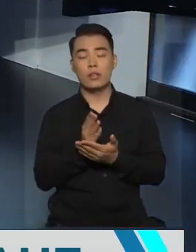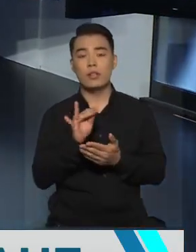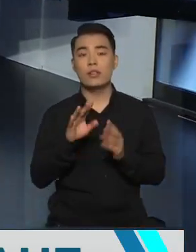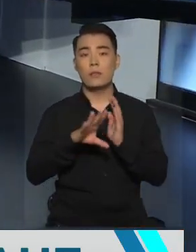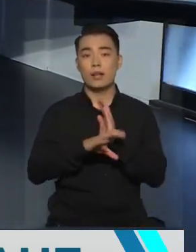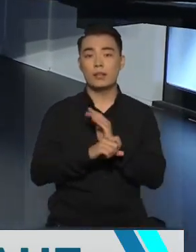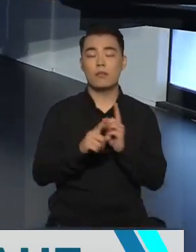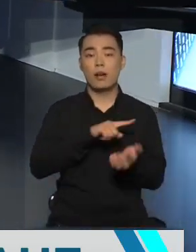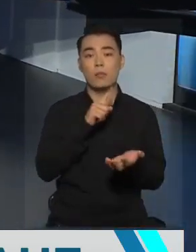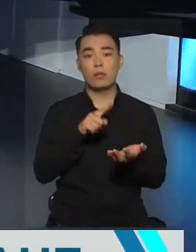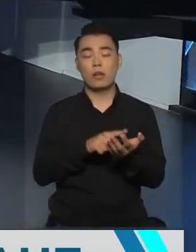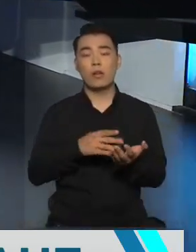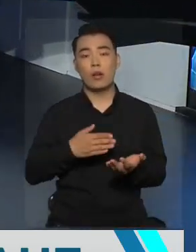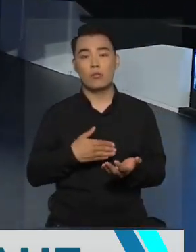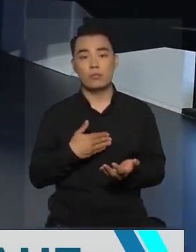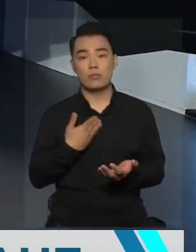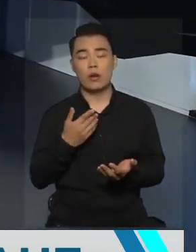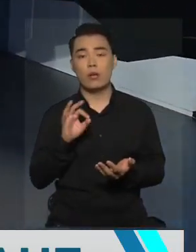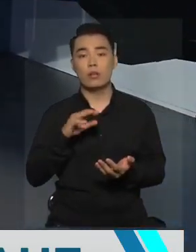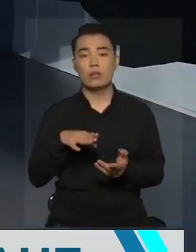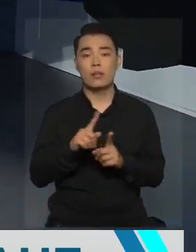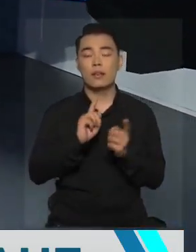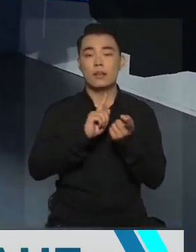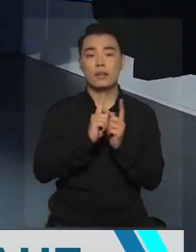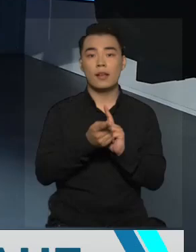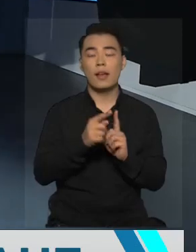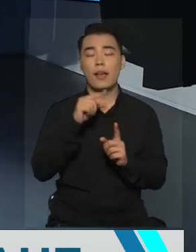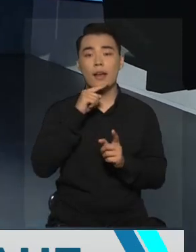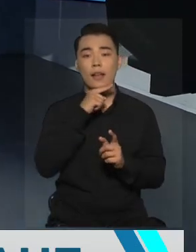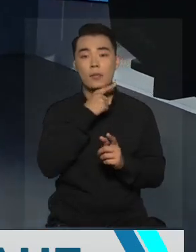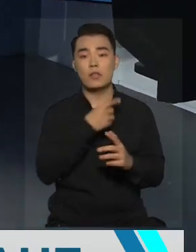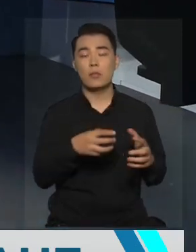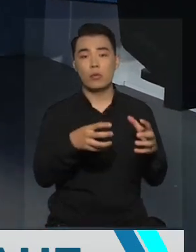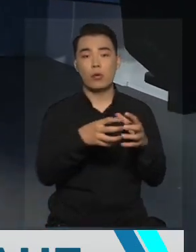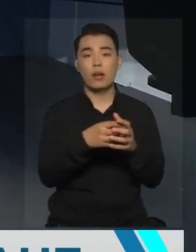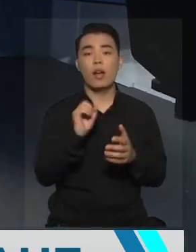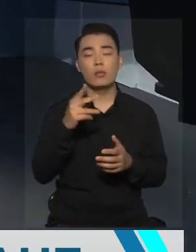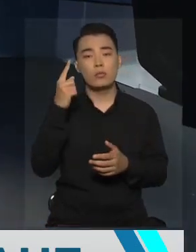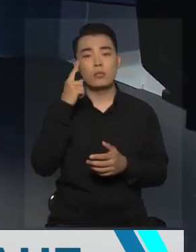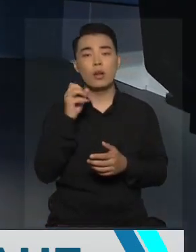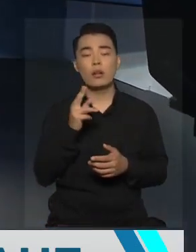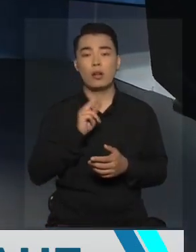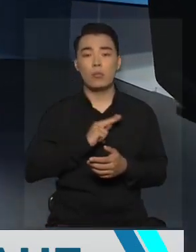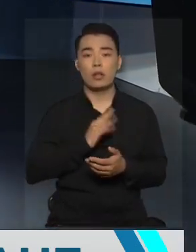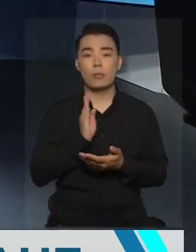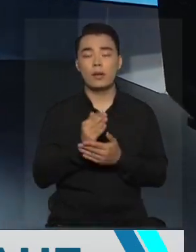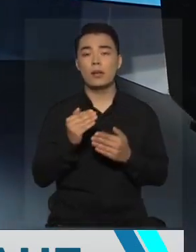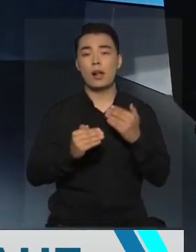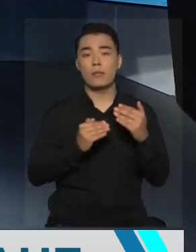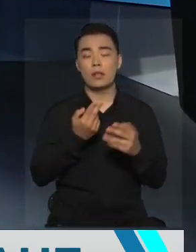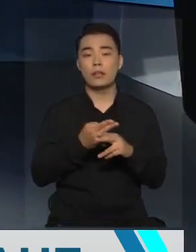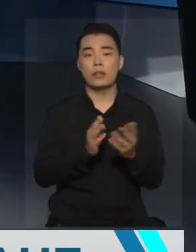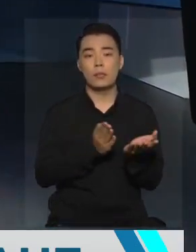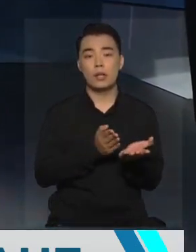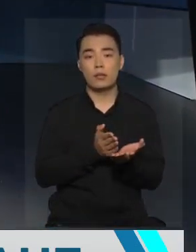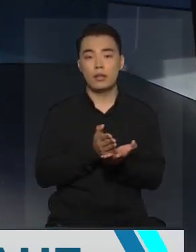наверное, спрошу вас об реформе экономического блока. На ваш взгляд, как будет продвигаться это направление?